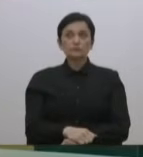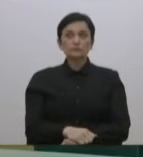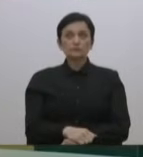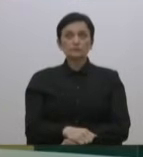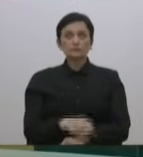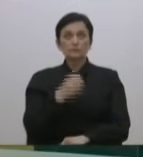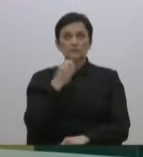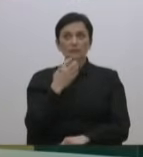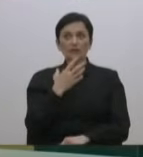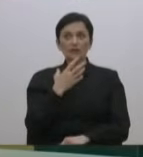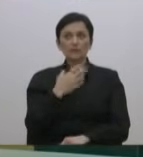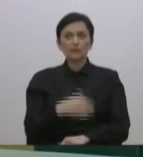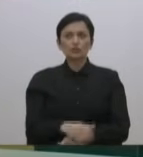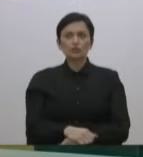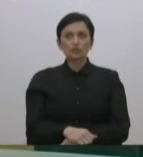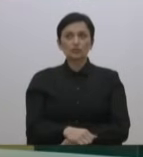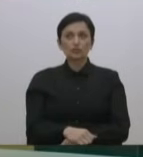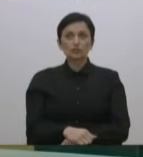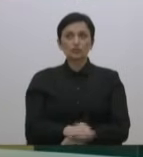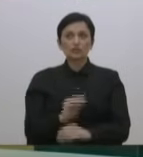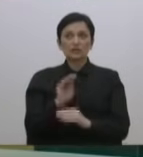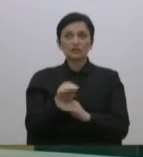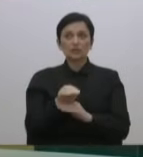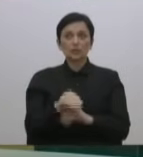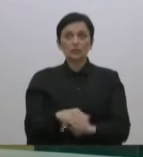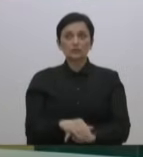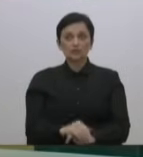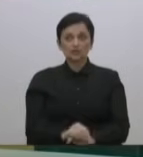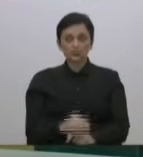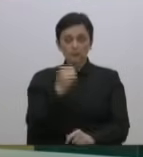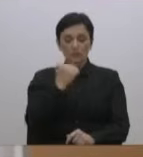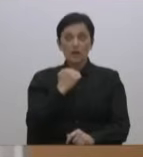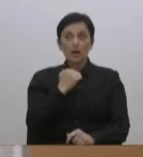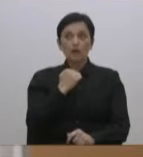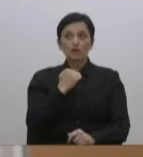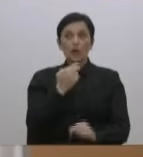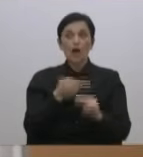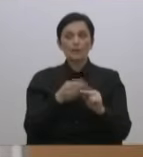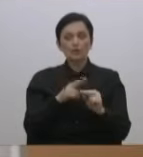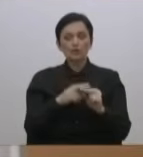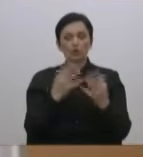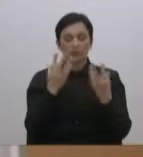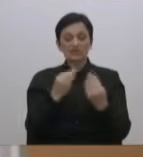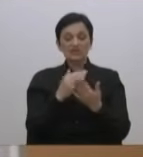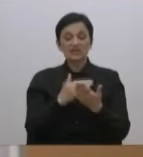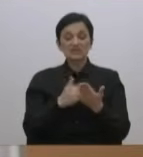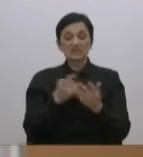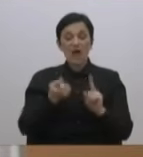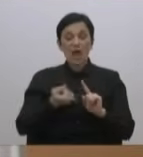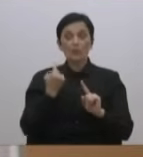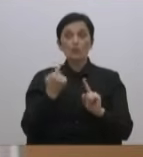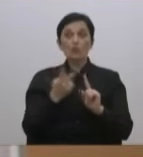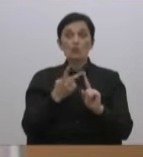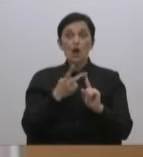მე ბატონო კარგი დავუმატეთ. გმადლობთ და ამიტომ არის დღის წესრიგიდან ამოსაღები და